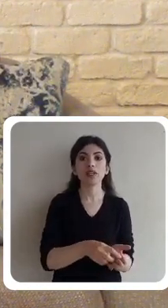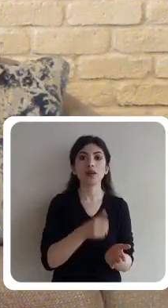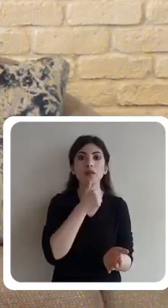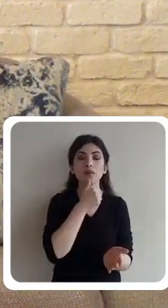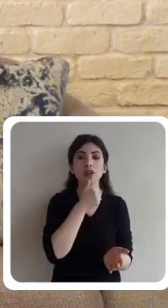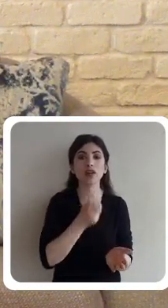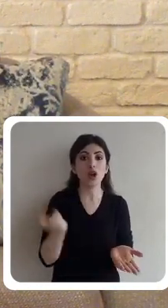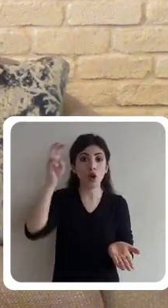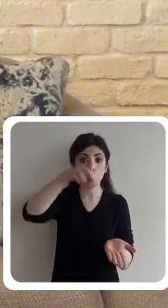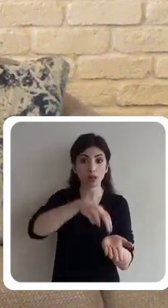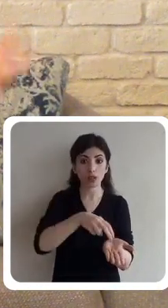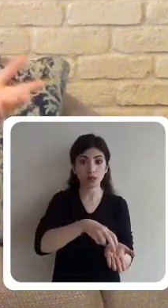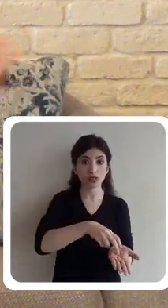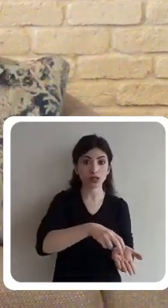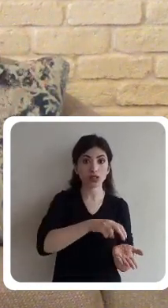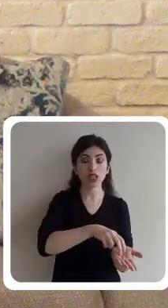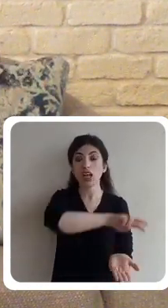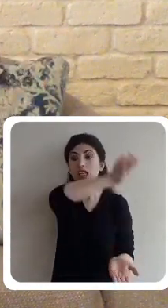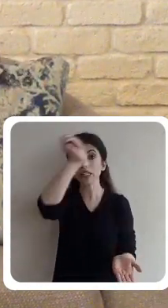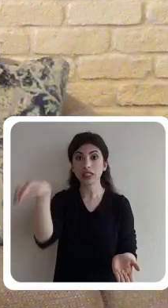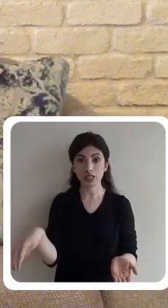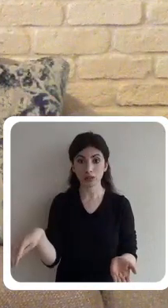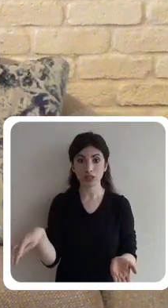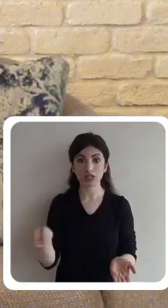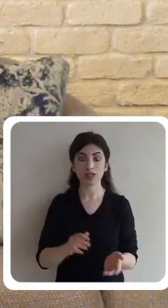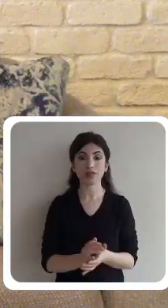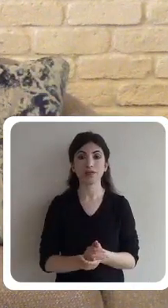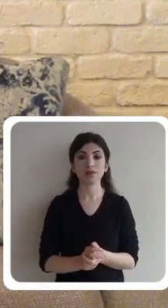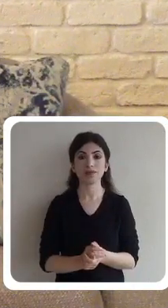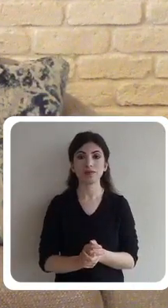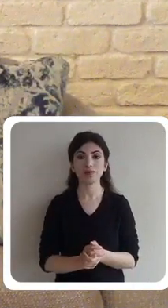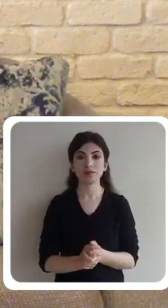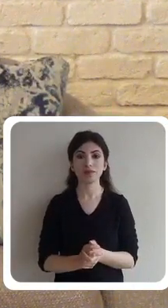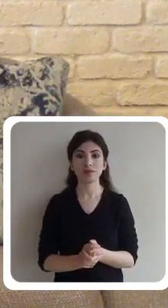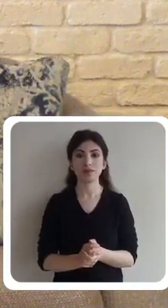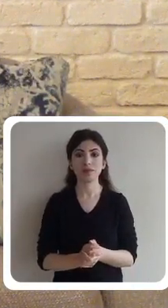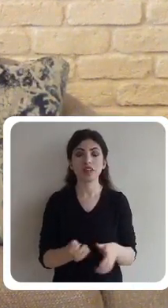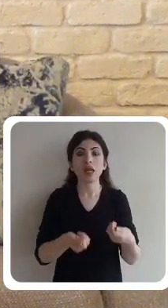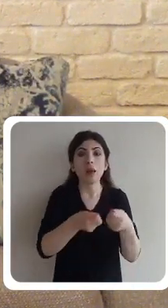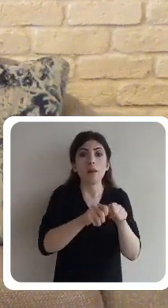Pirebek bir hoplamış, geçmiş ırmağın diğer tarafına.